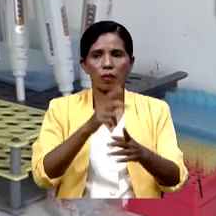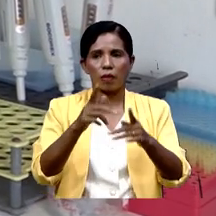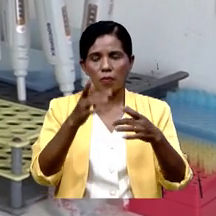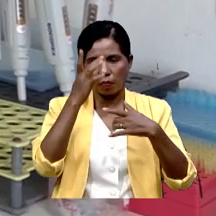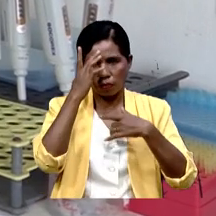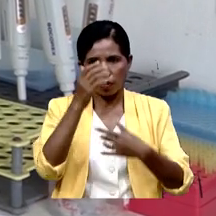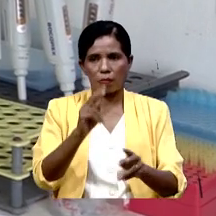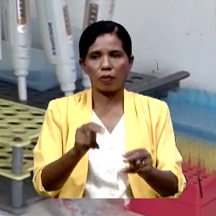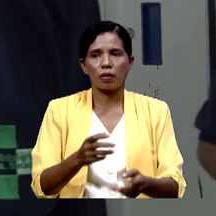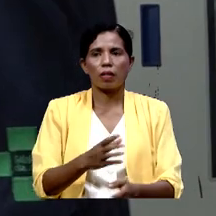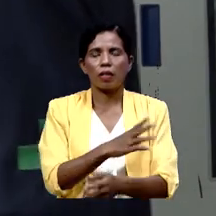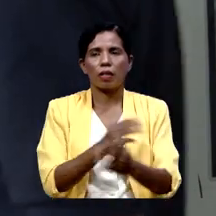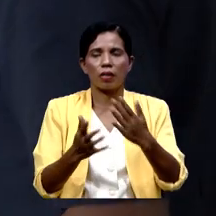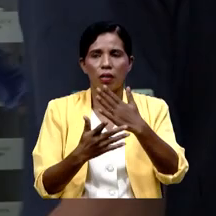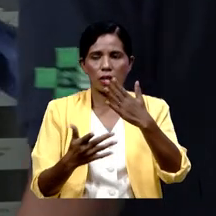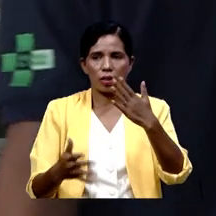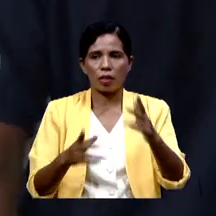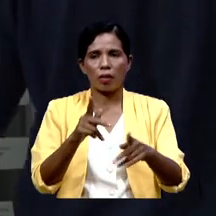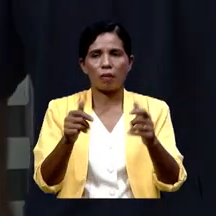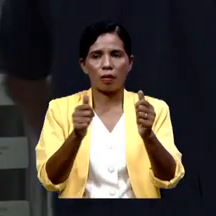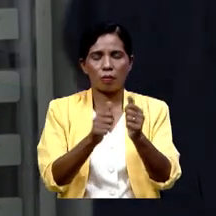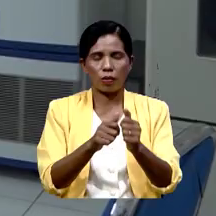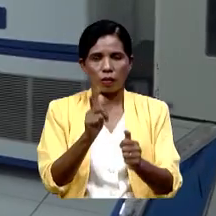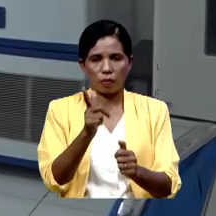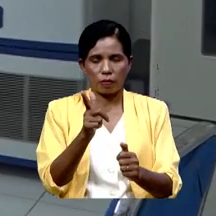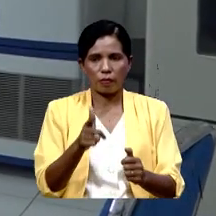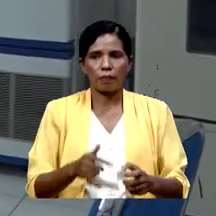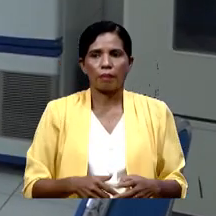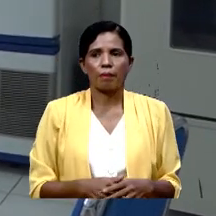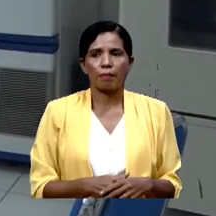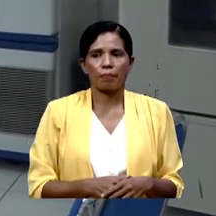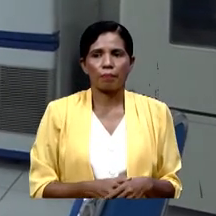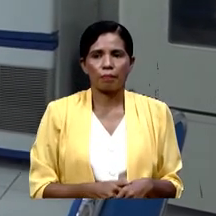precisa rang emanang Rua Nulo Racing. Salina Lopes, Dilma Suzeti, GMN.